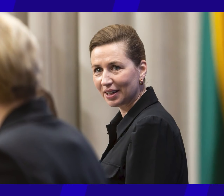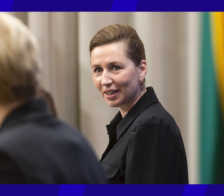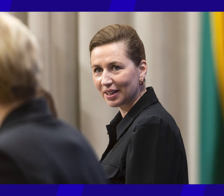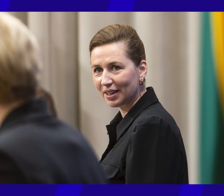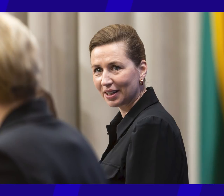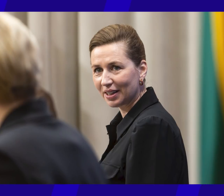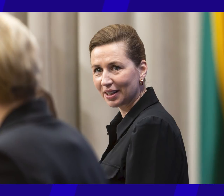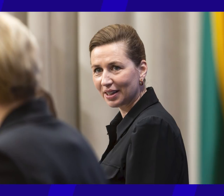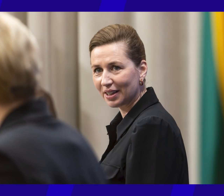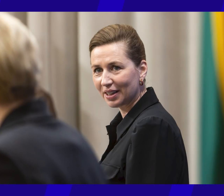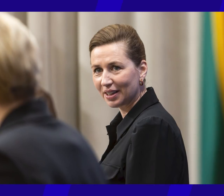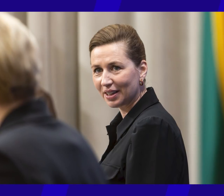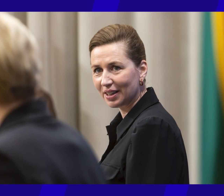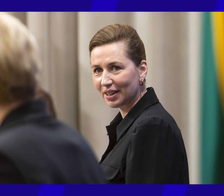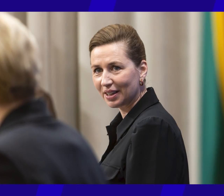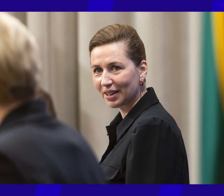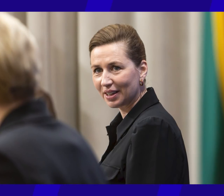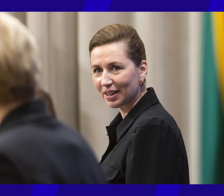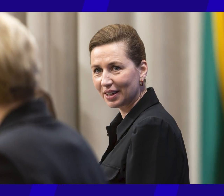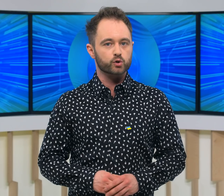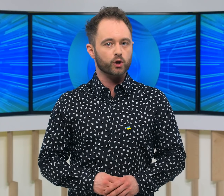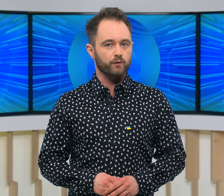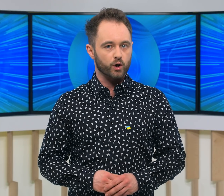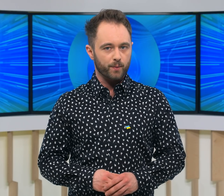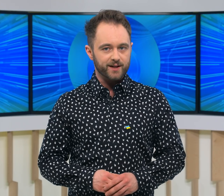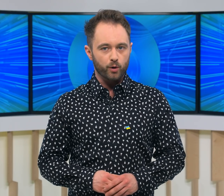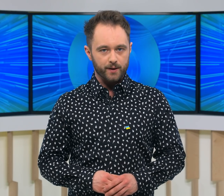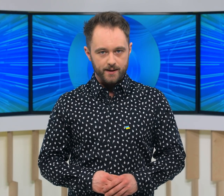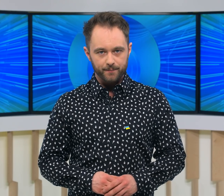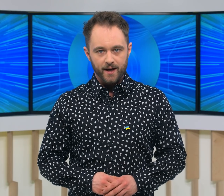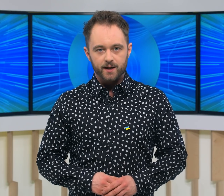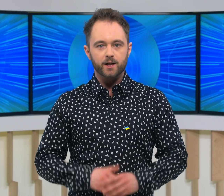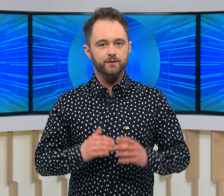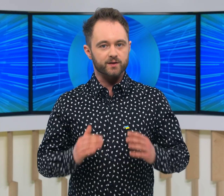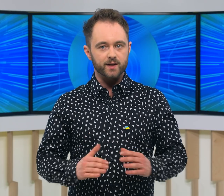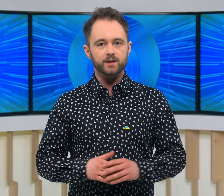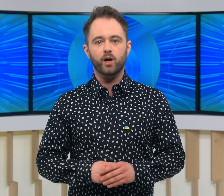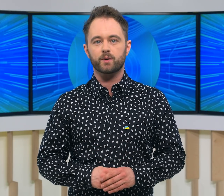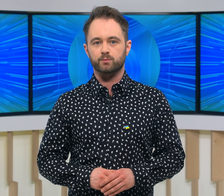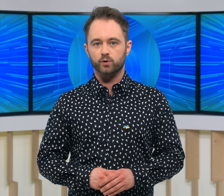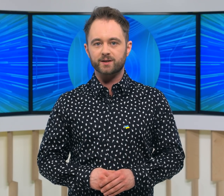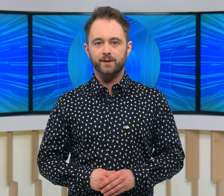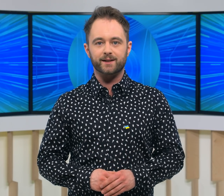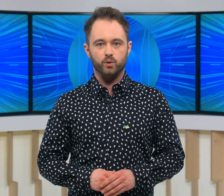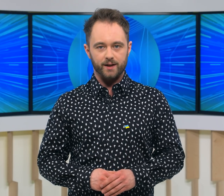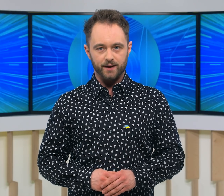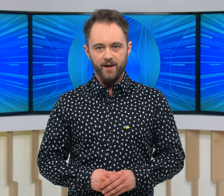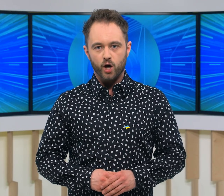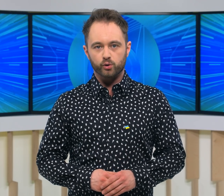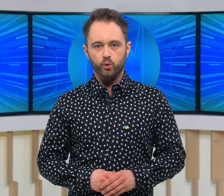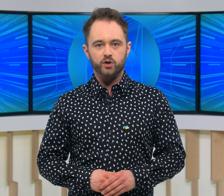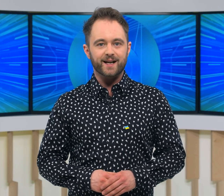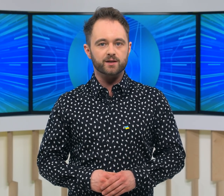Ingrida Šimonyte. Po susitikimo mūsų premjerė kalbėjo, kad civilizuoto vakarų pasaulio pareiga yra visais įmanomais būdais padėti